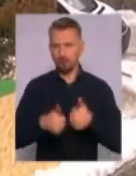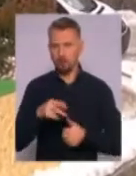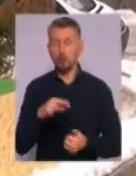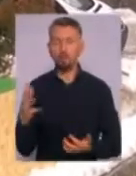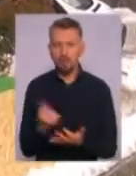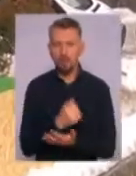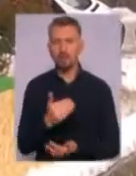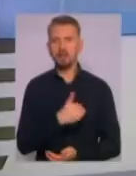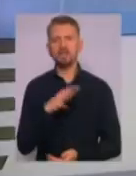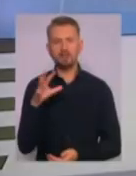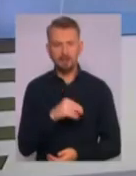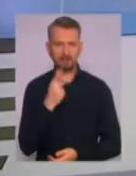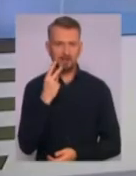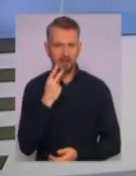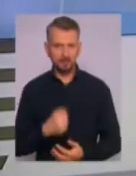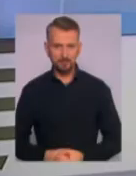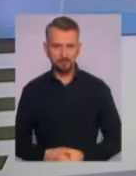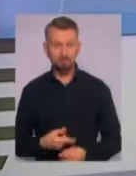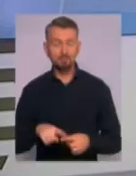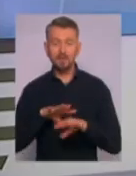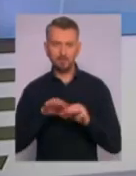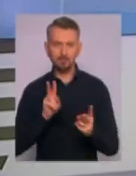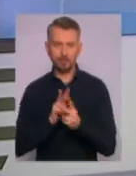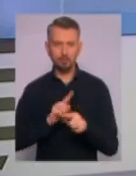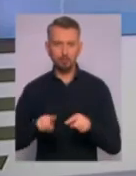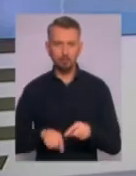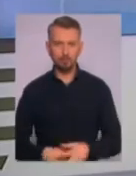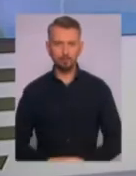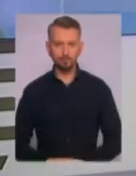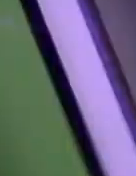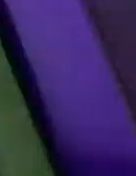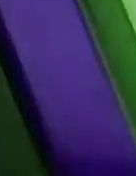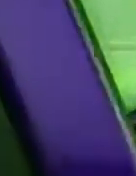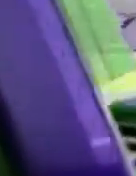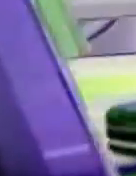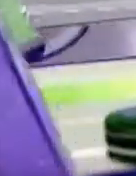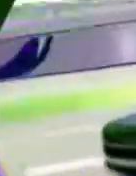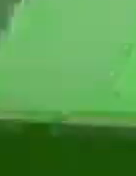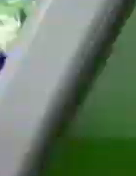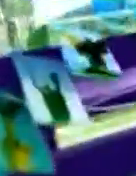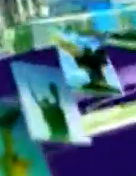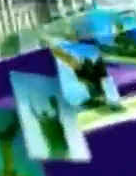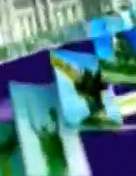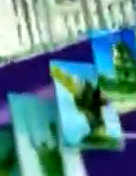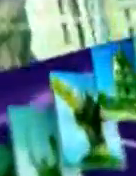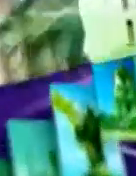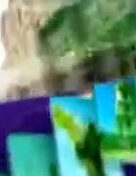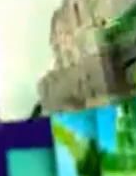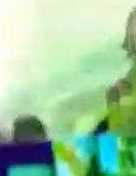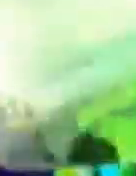и всегда. Ну а на разе это все. До встречи.